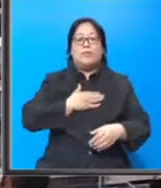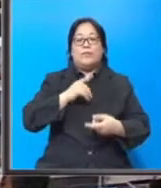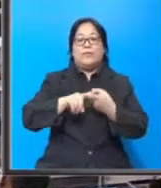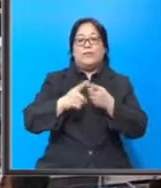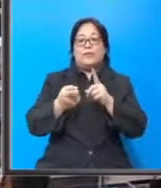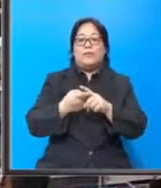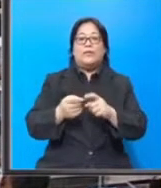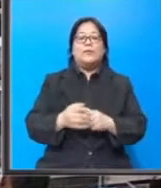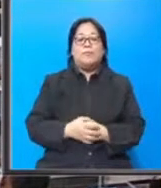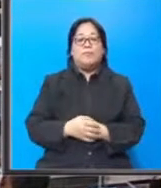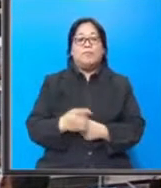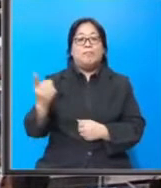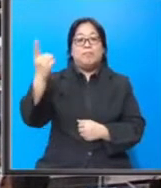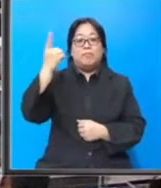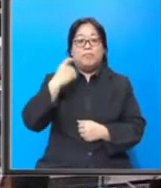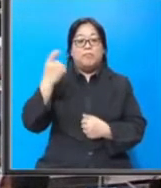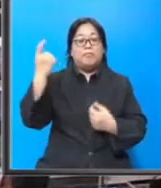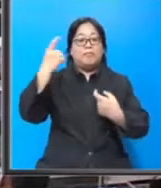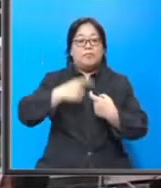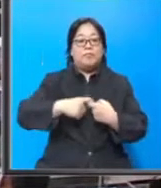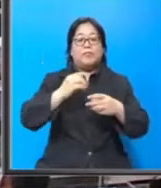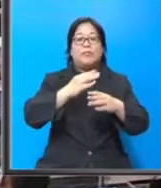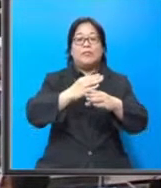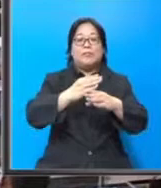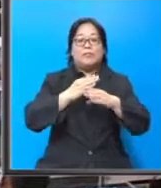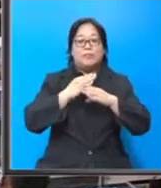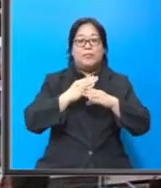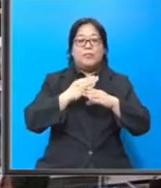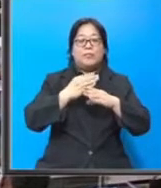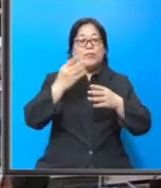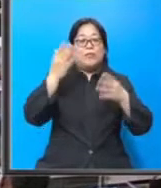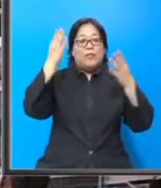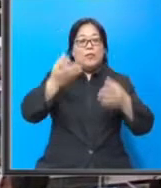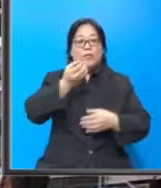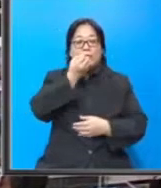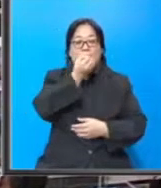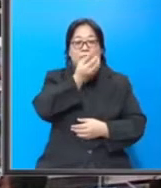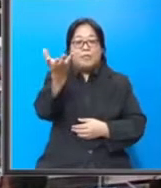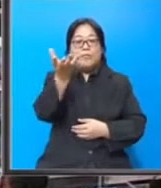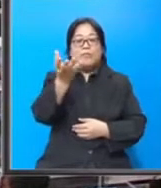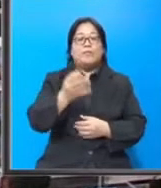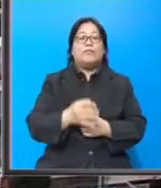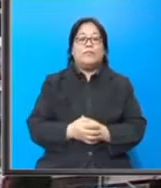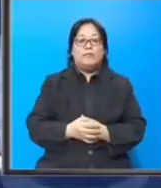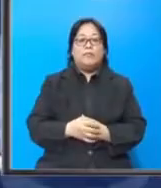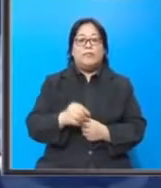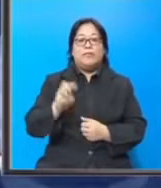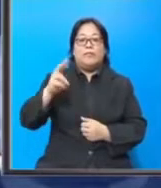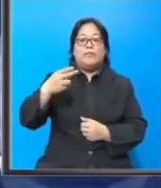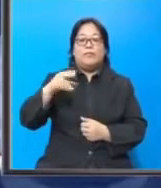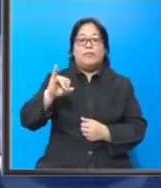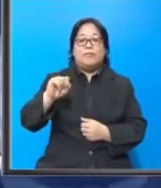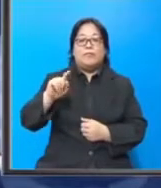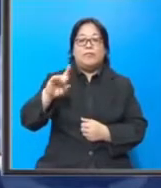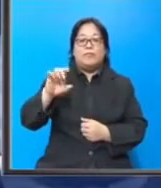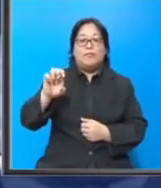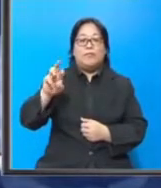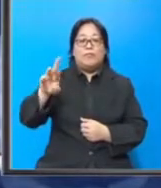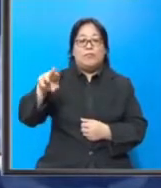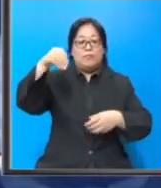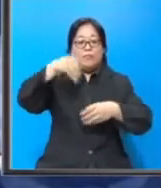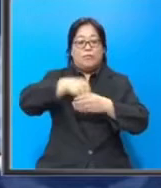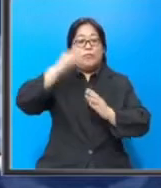friend, yang bertanya mengenai perlindungan kepada pemberi maklumat ataupun whistleblowers di negara